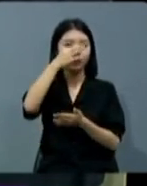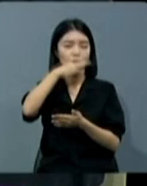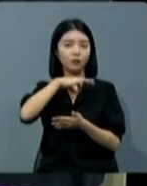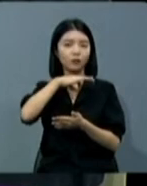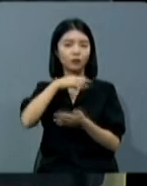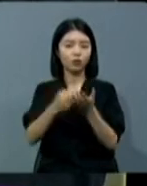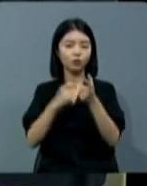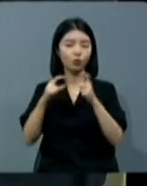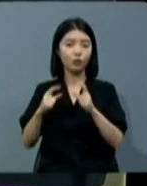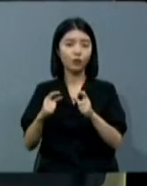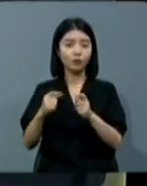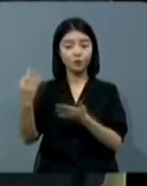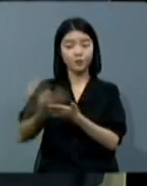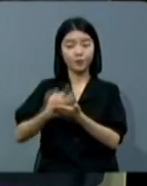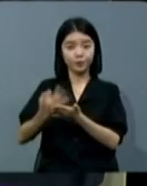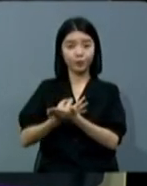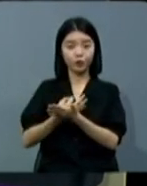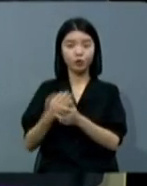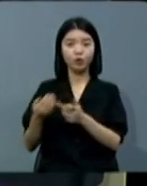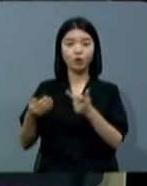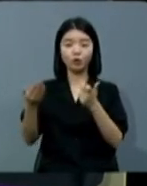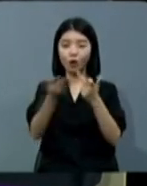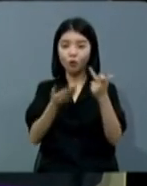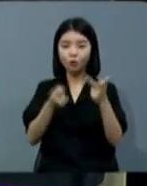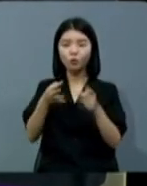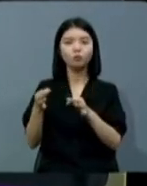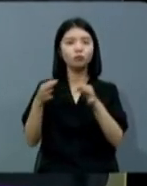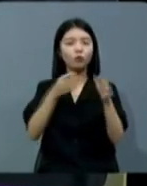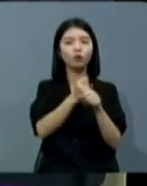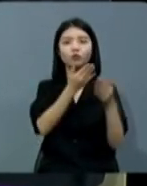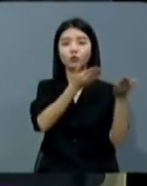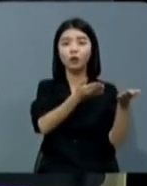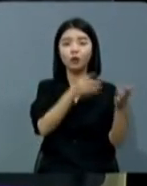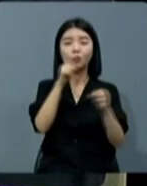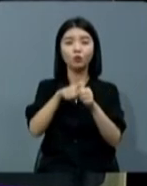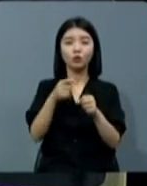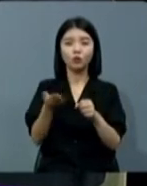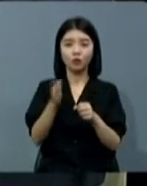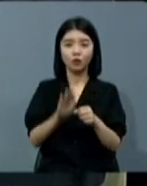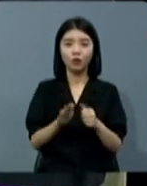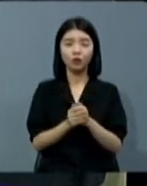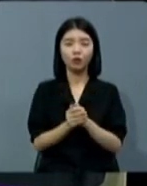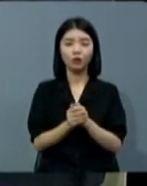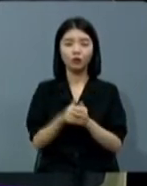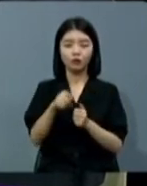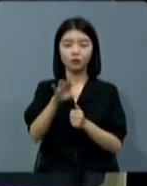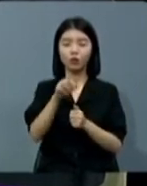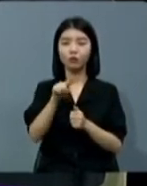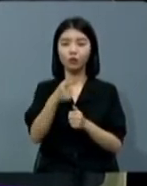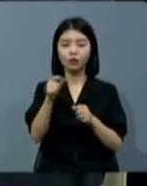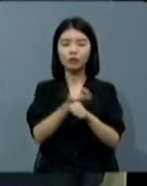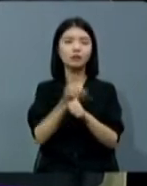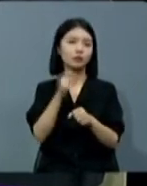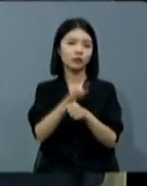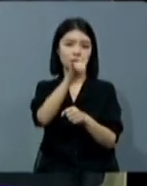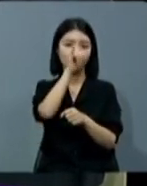예. 제주에서 얻어들이는 이익을 예. 정선으로 보존해주자 예. 그런 취지인데 예. 그것은 이제 정선의 특성이 있지 않습니까?